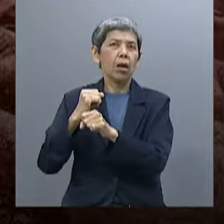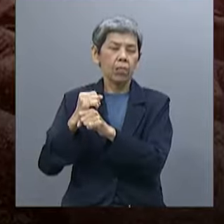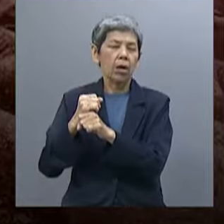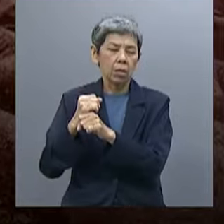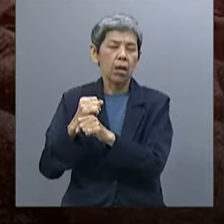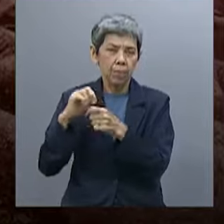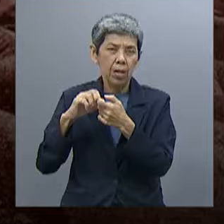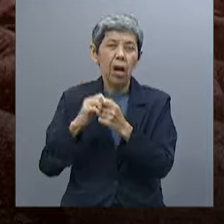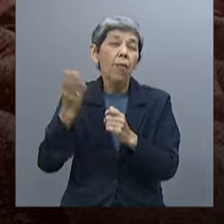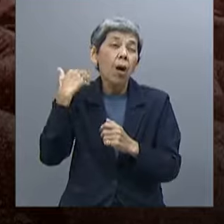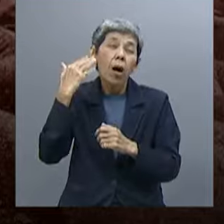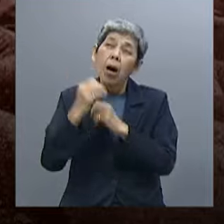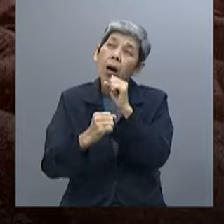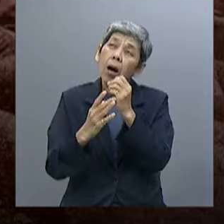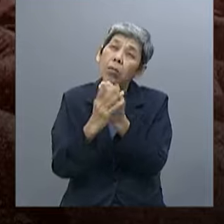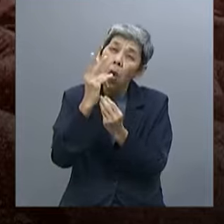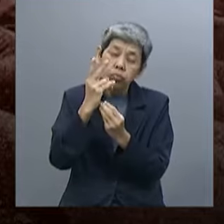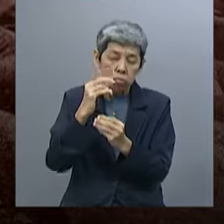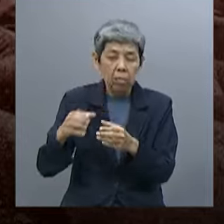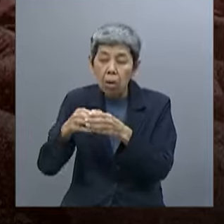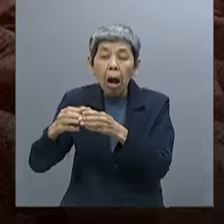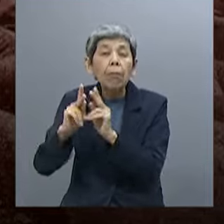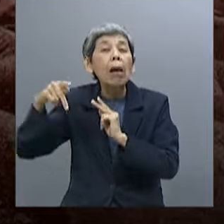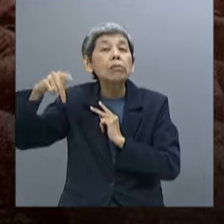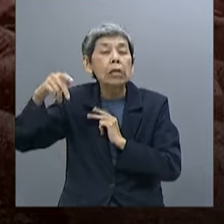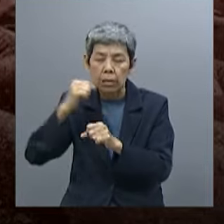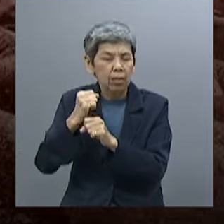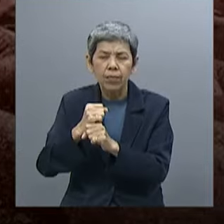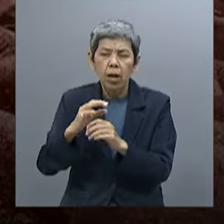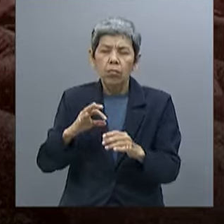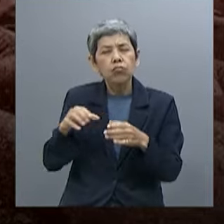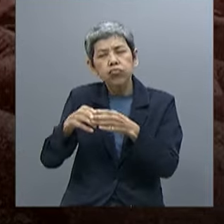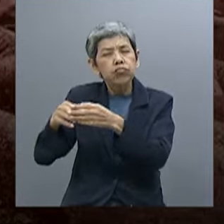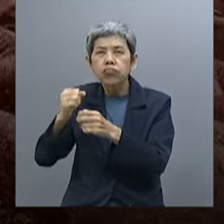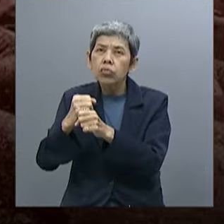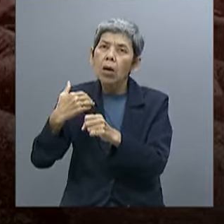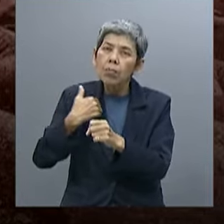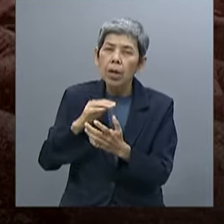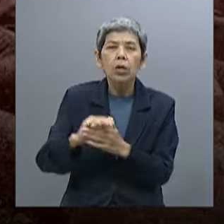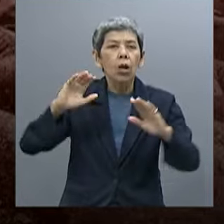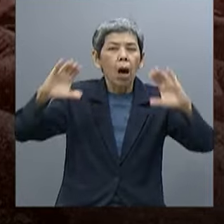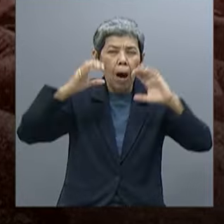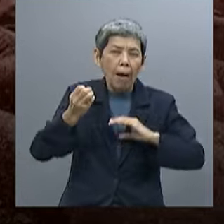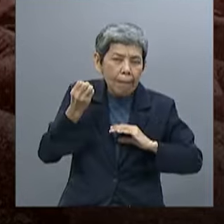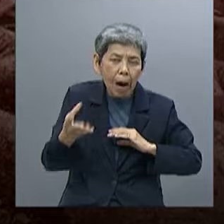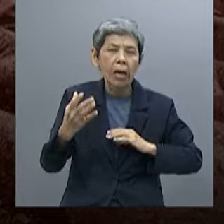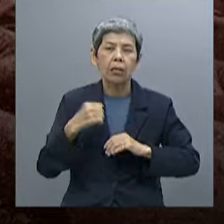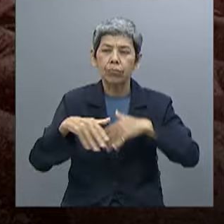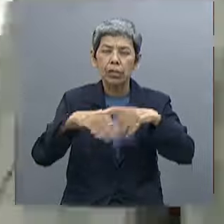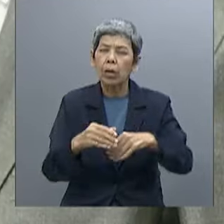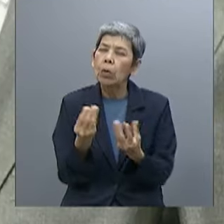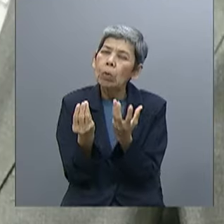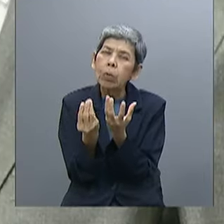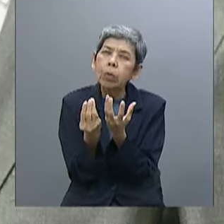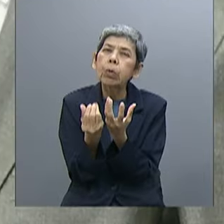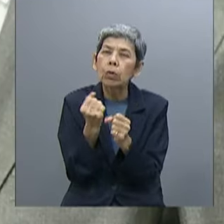ากเกิดเหตุการณ์ตากใบเมื่อ2สัปดาห์นะครับตรงนั้นมีสมาชิกไม่มากแล้วก็ส่วนใหญ่ก็มาจากภาครัฐแล้วก็ภาคประชาชนโดยเฉพา